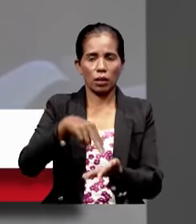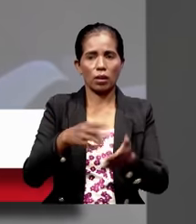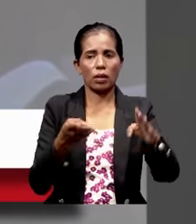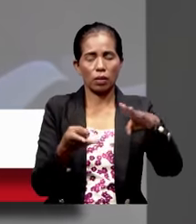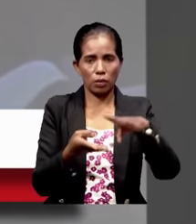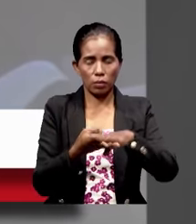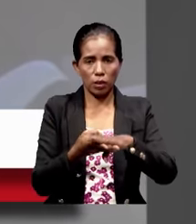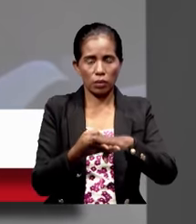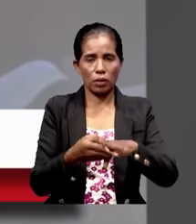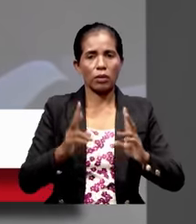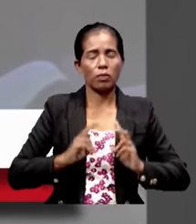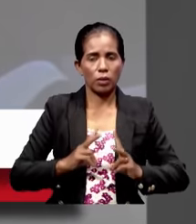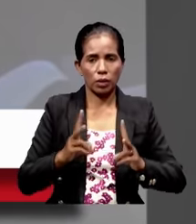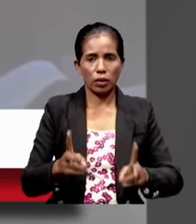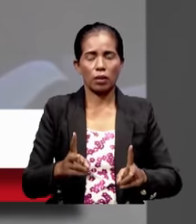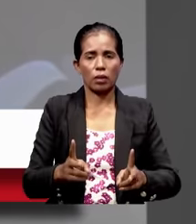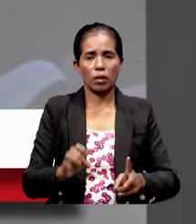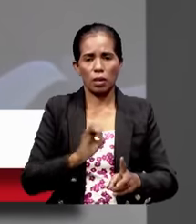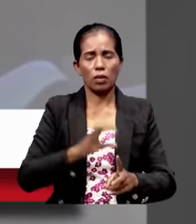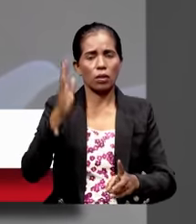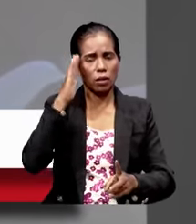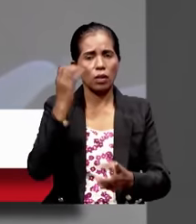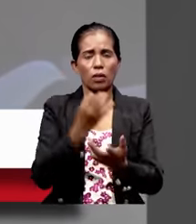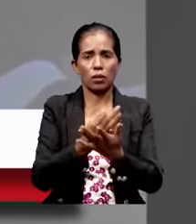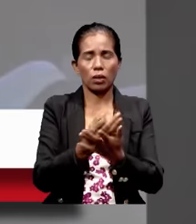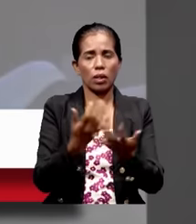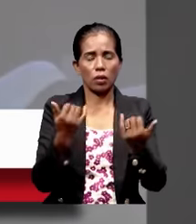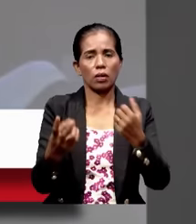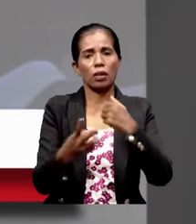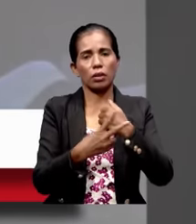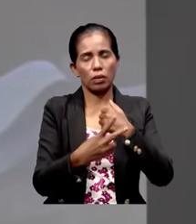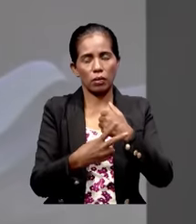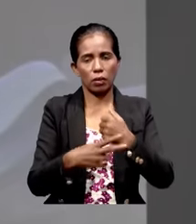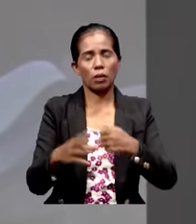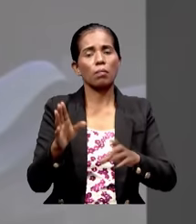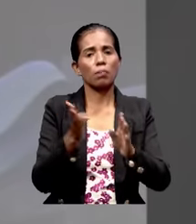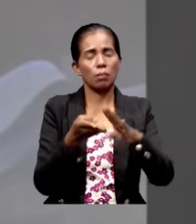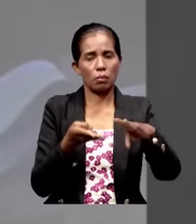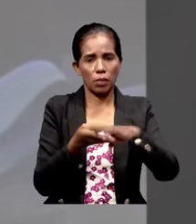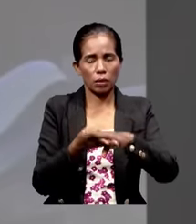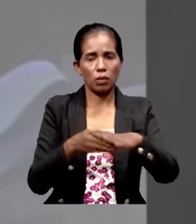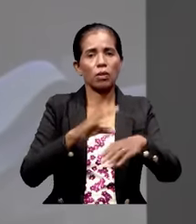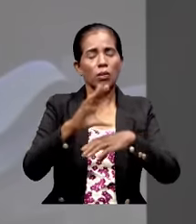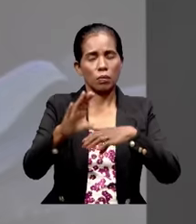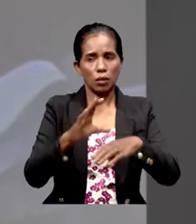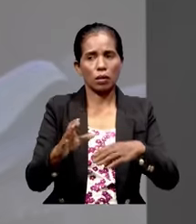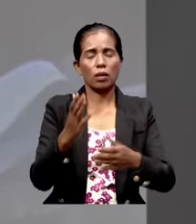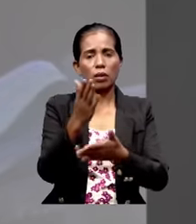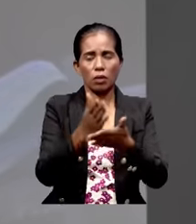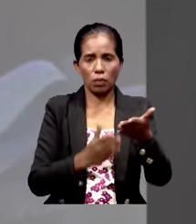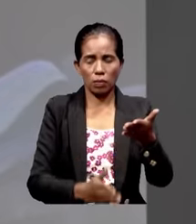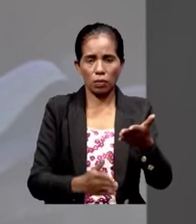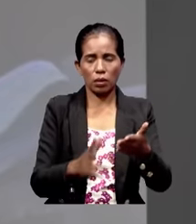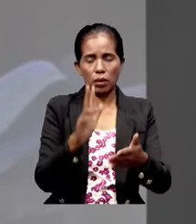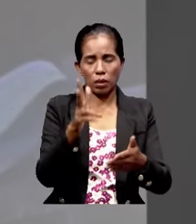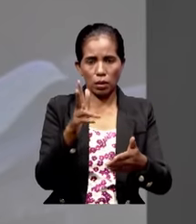dus veteranus nebe mak hawatene kata osan ya agora dak tau hele banku komersial sira katak kua $30